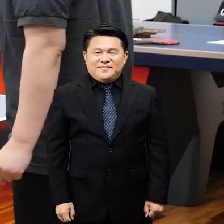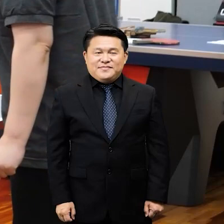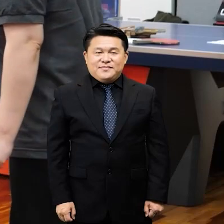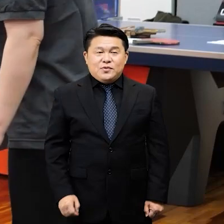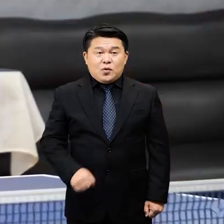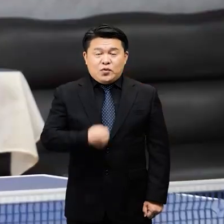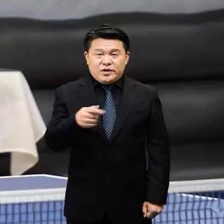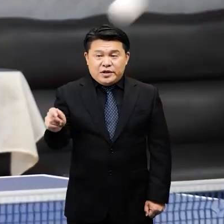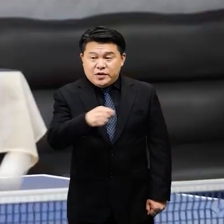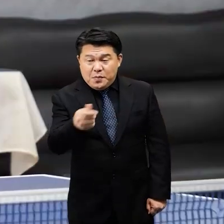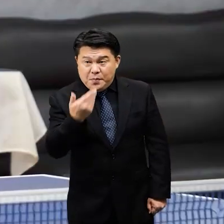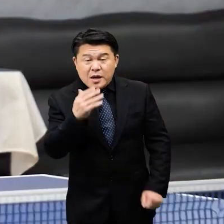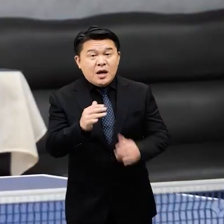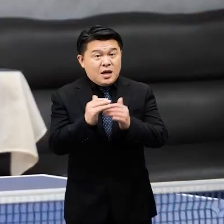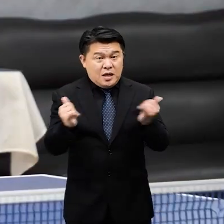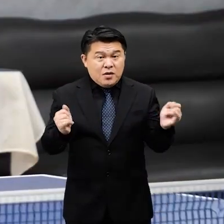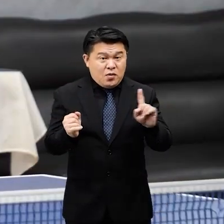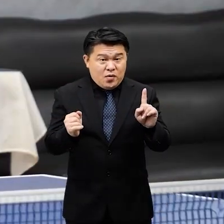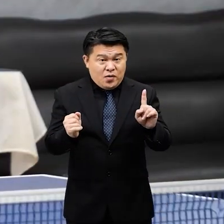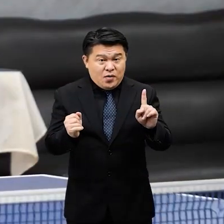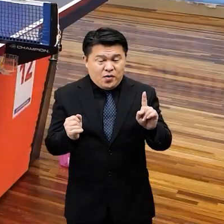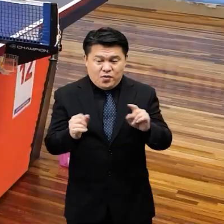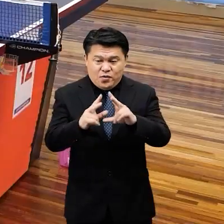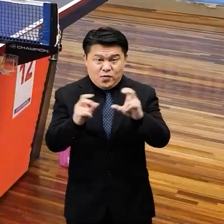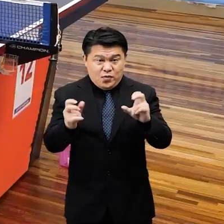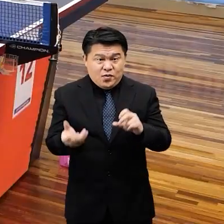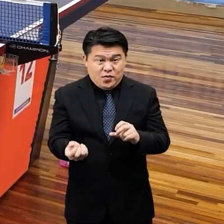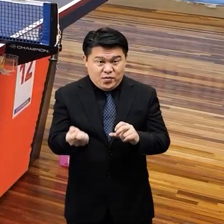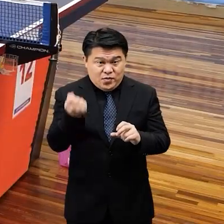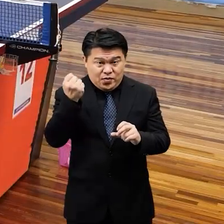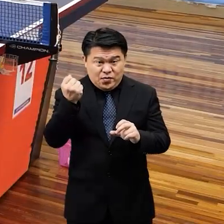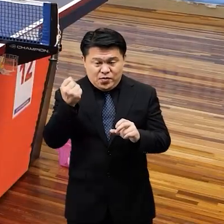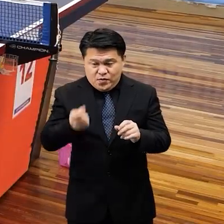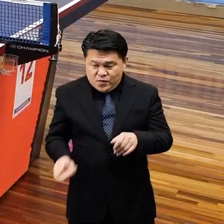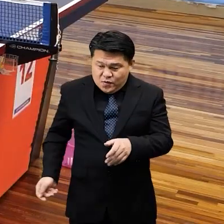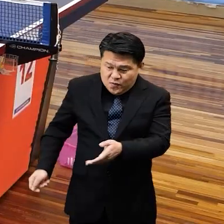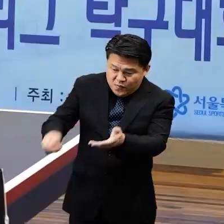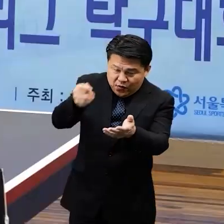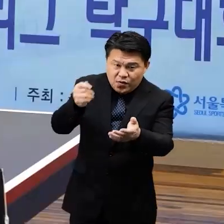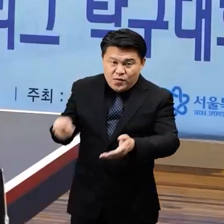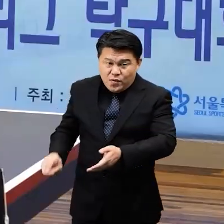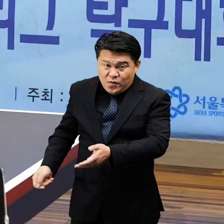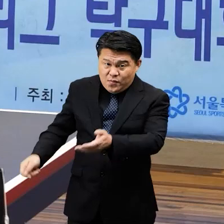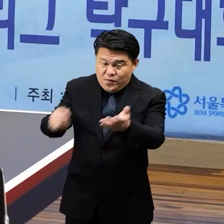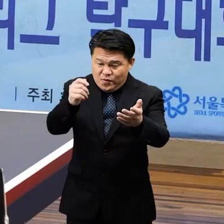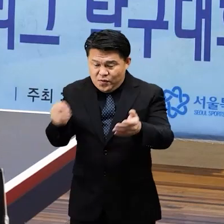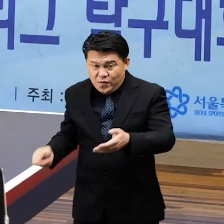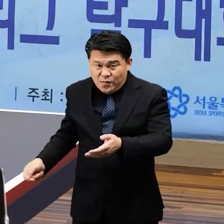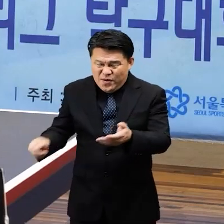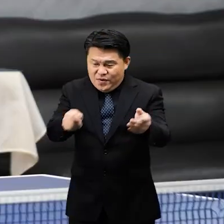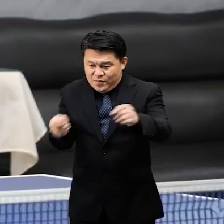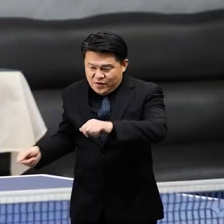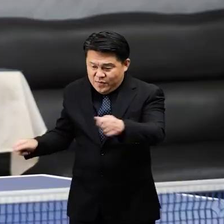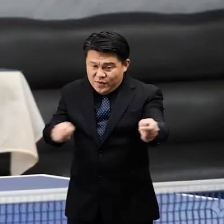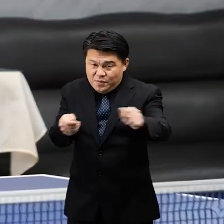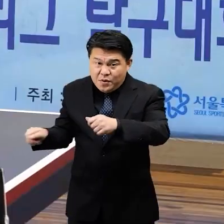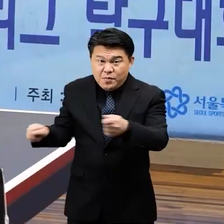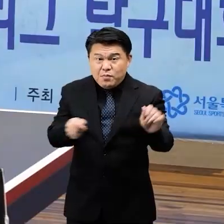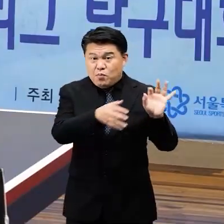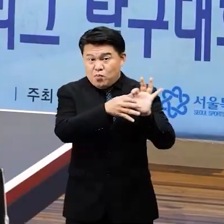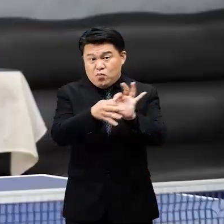독립적인 탁구가 가능한 대상자에게는 탁구공을 가지고 서브를 넣어주고 지속적인 랠리를